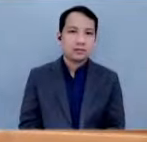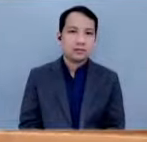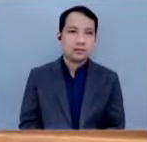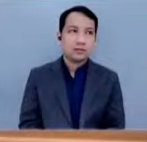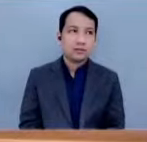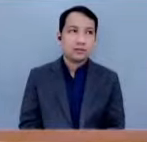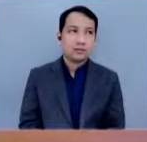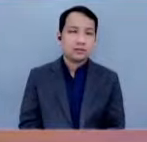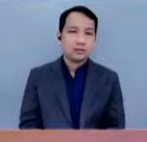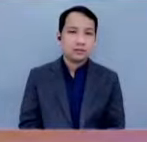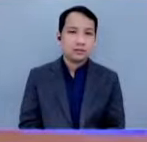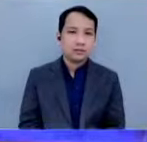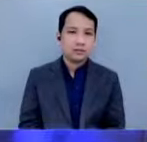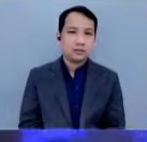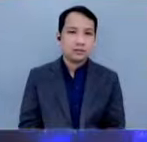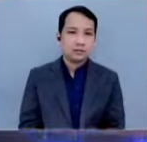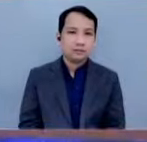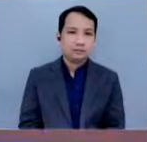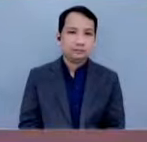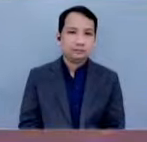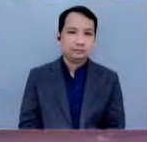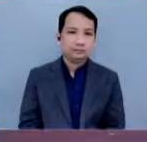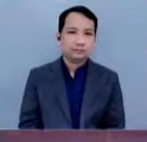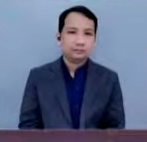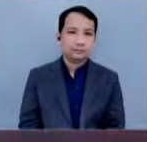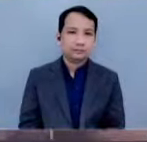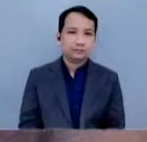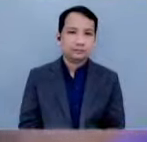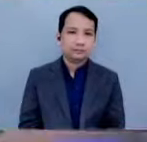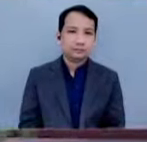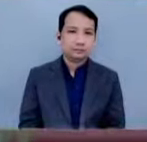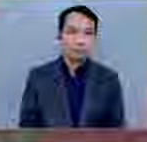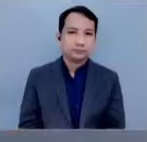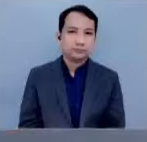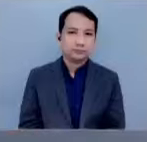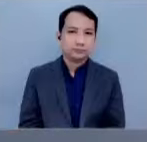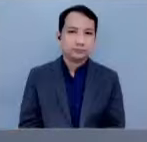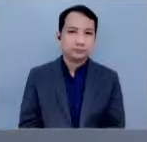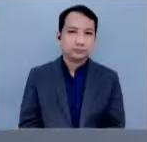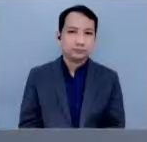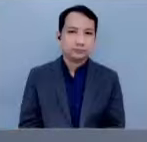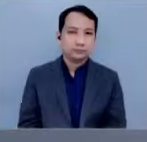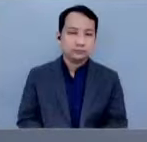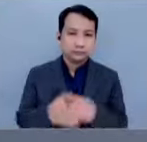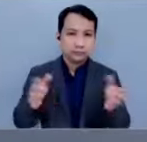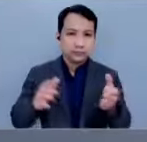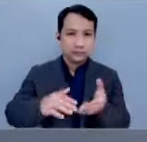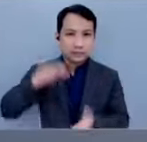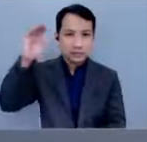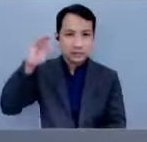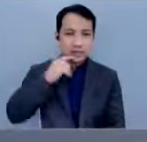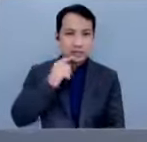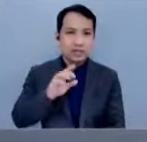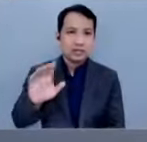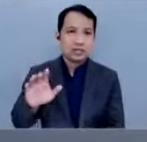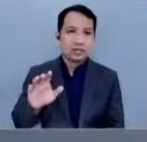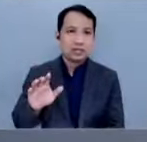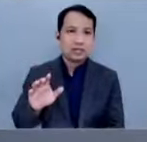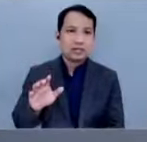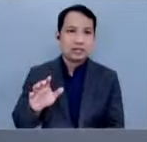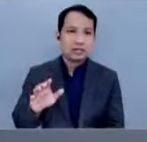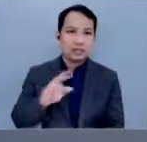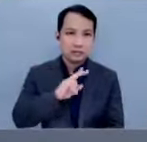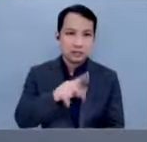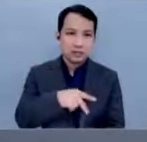and perfect for gifting po. Okay, and then yung mga itong malalaki, medyo malaki yung nandun sa dulo, no? Yes, this is our personal